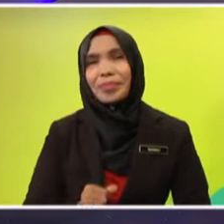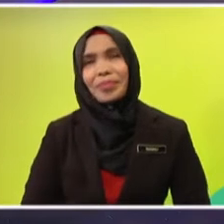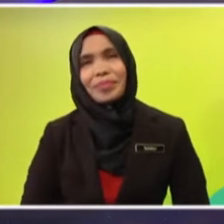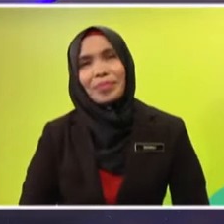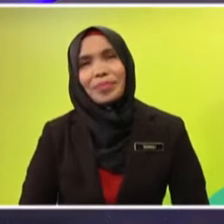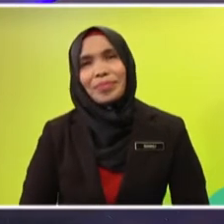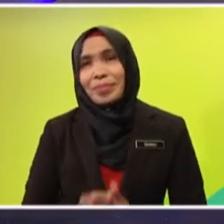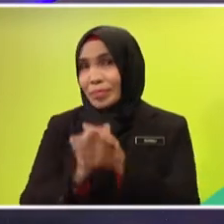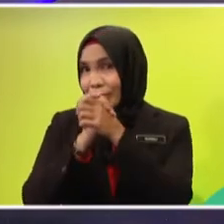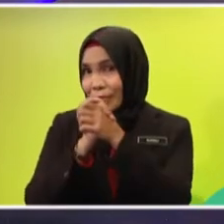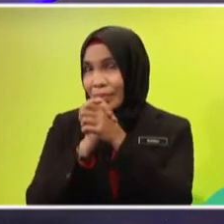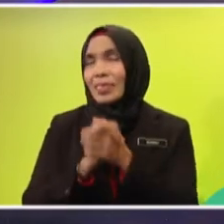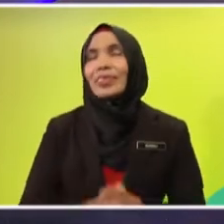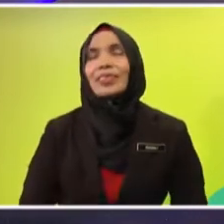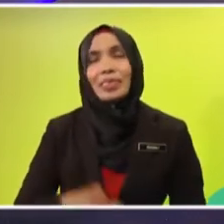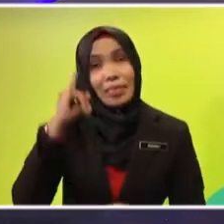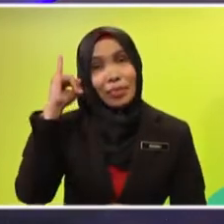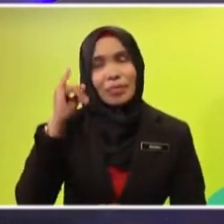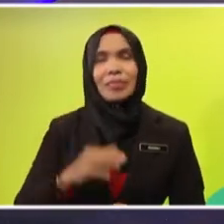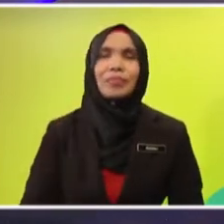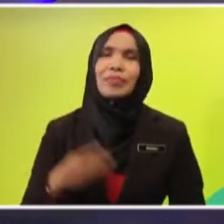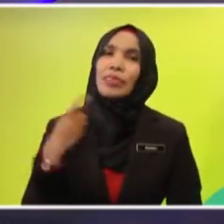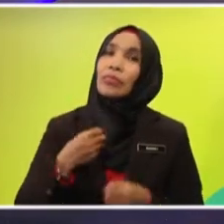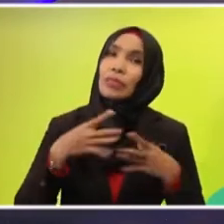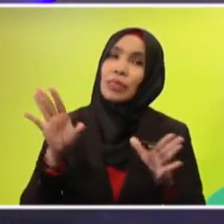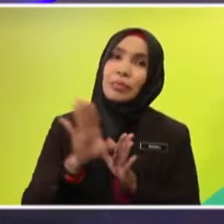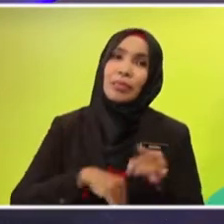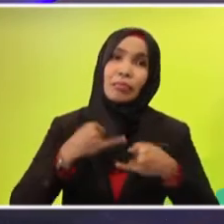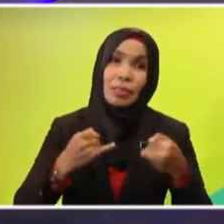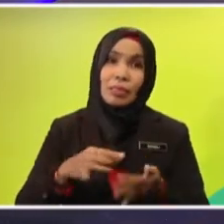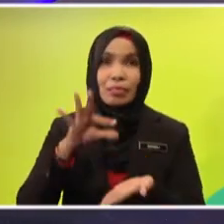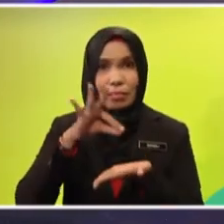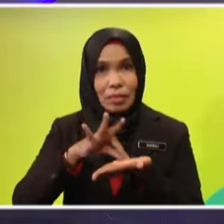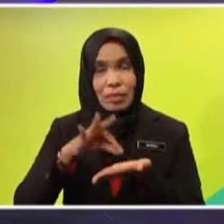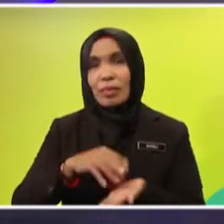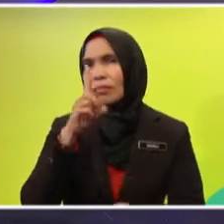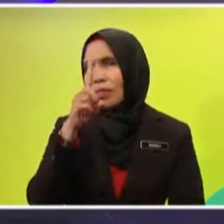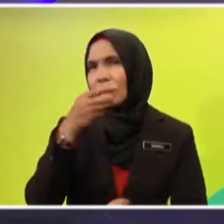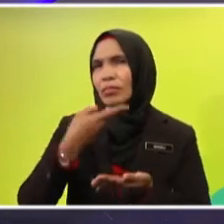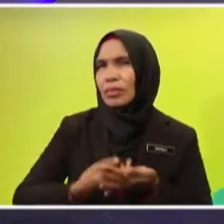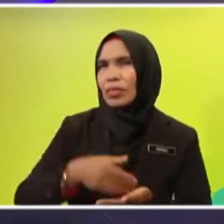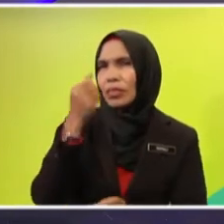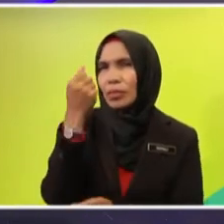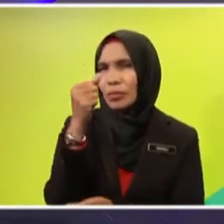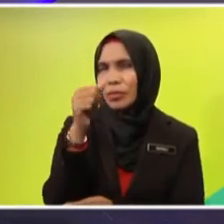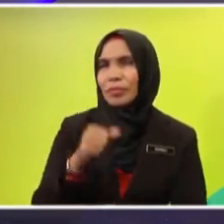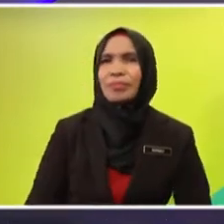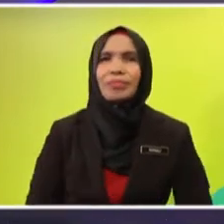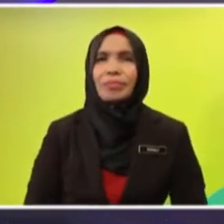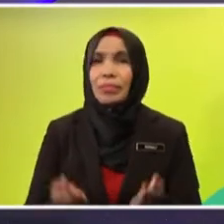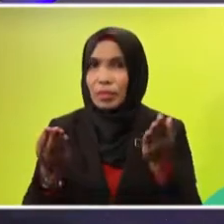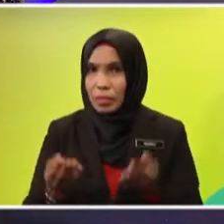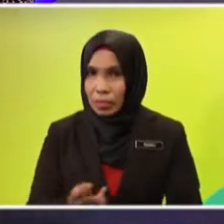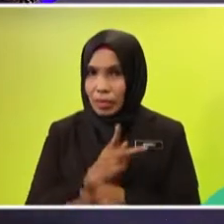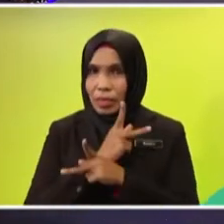hanya ivanovici tidak percaya mengirim mengira satu sehingga 10 Racing Terima